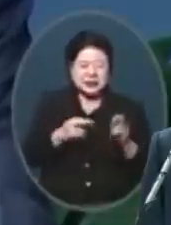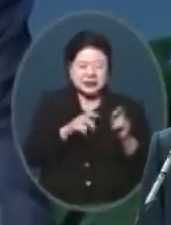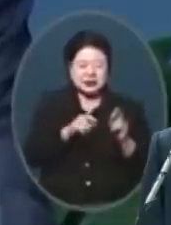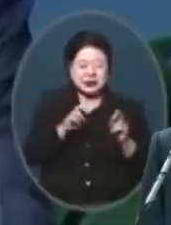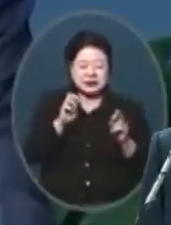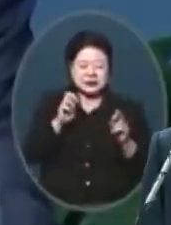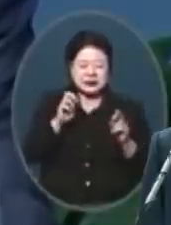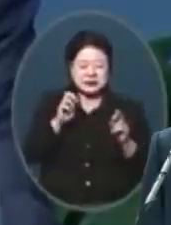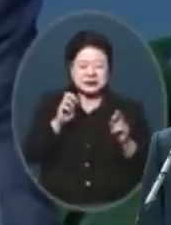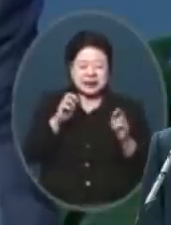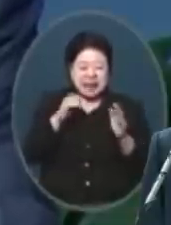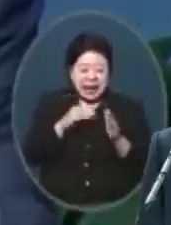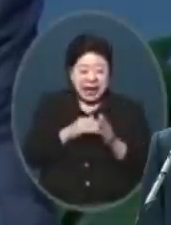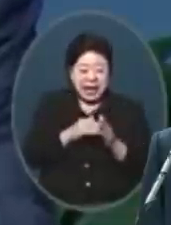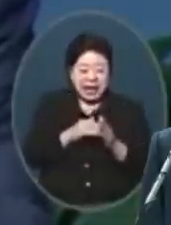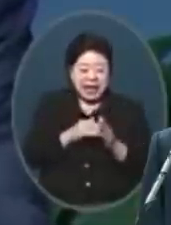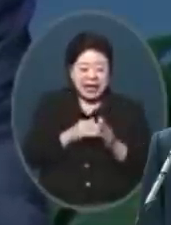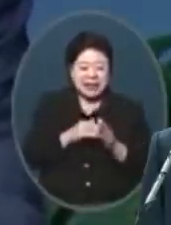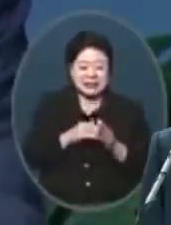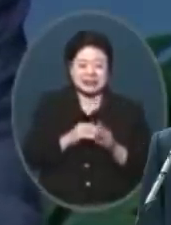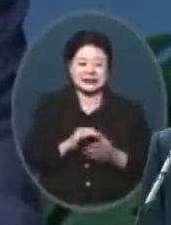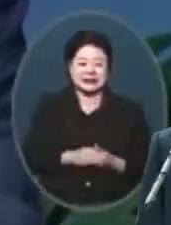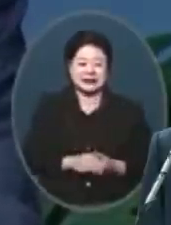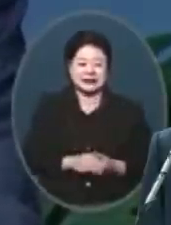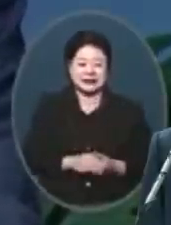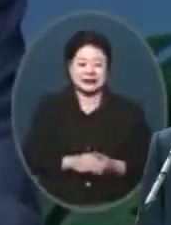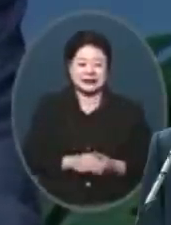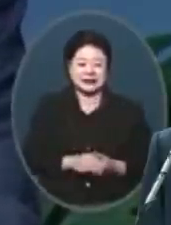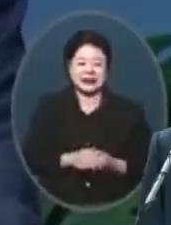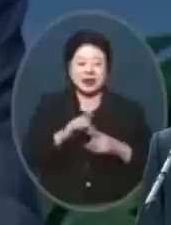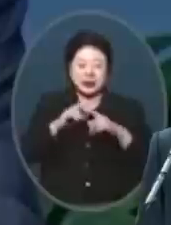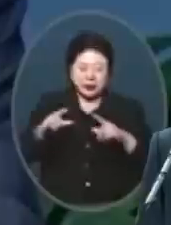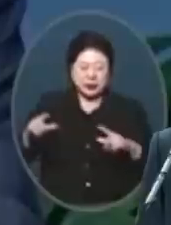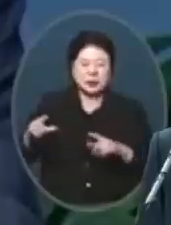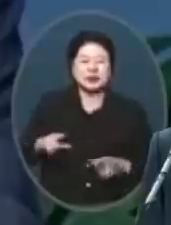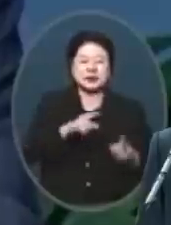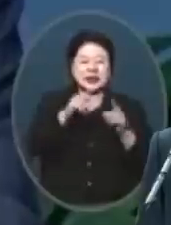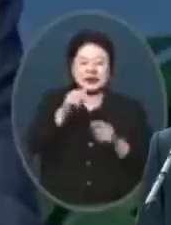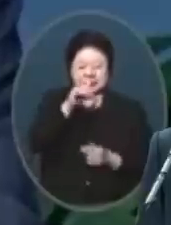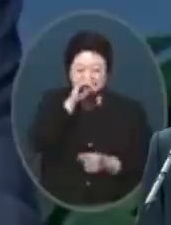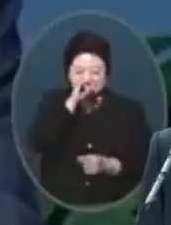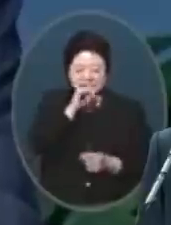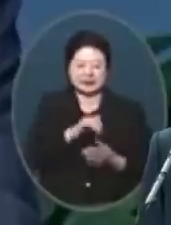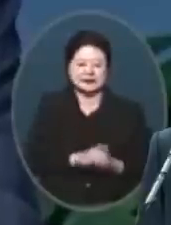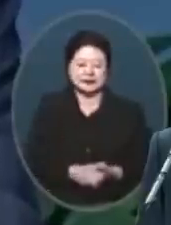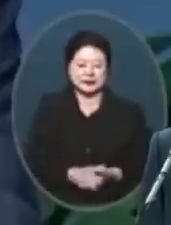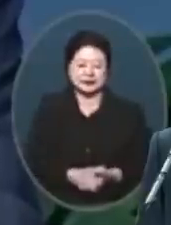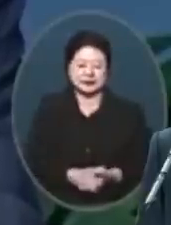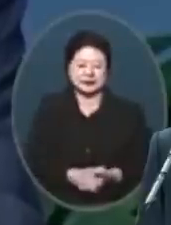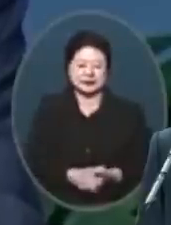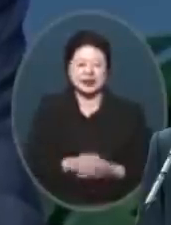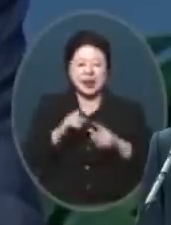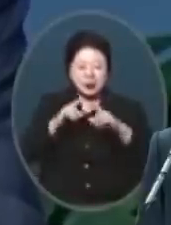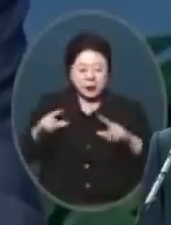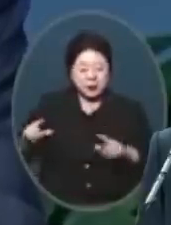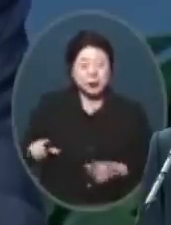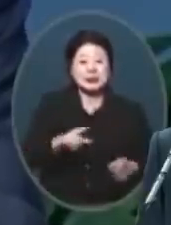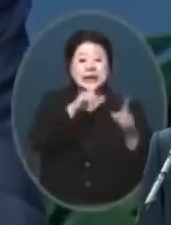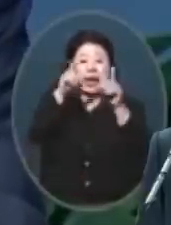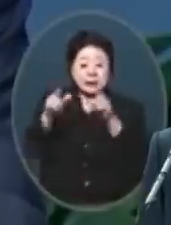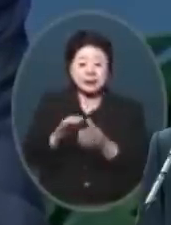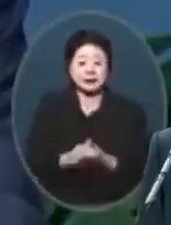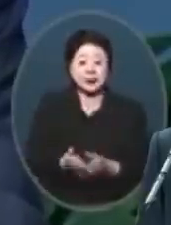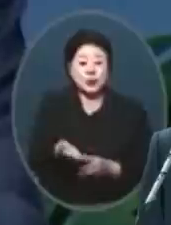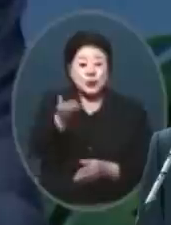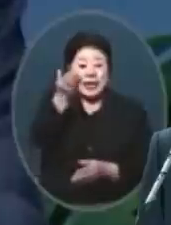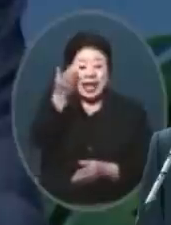31일까지 행하고 사는 것이 평범한 것이 삶인 것입니다. 그 평범한 삶